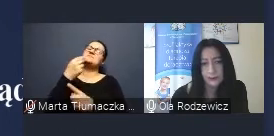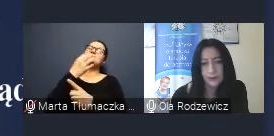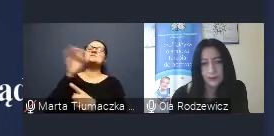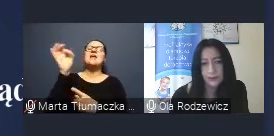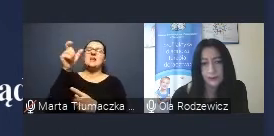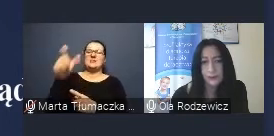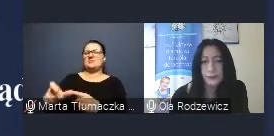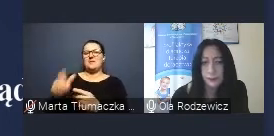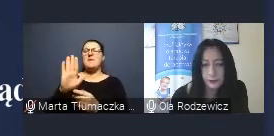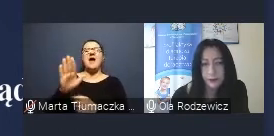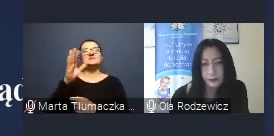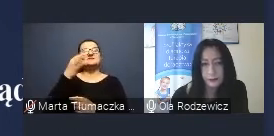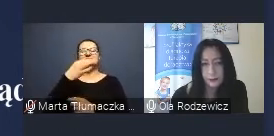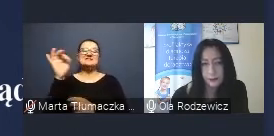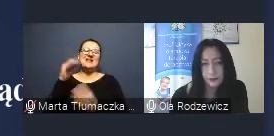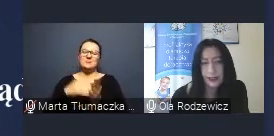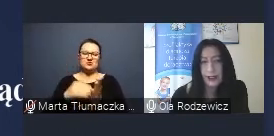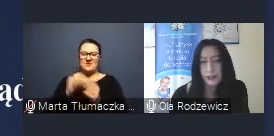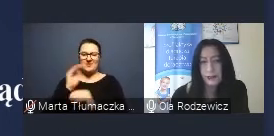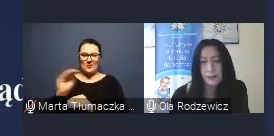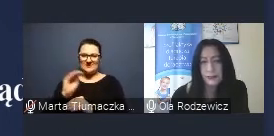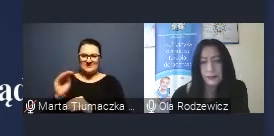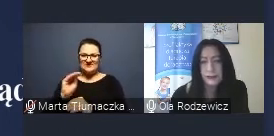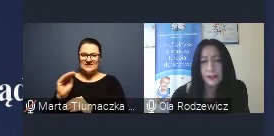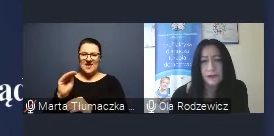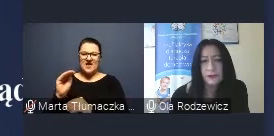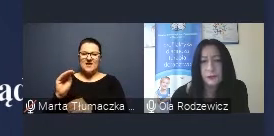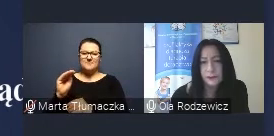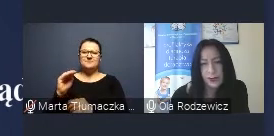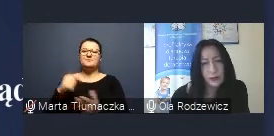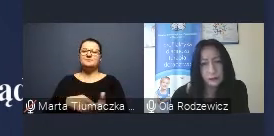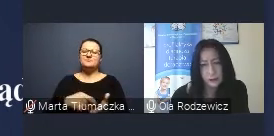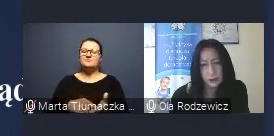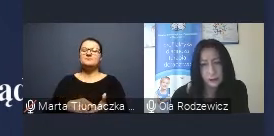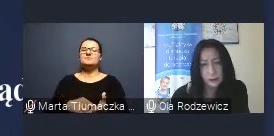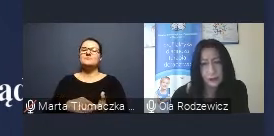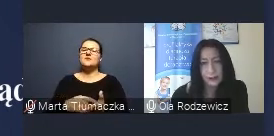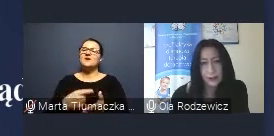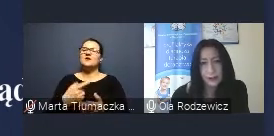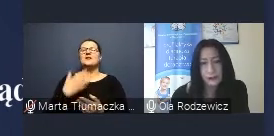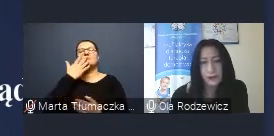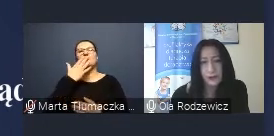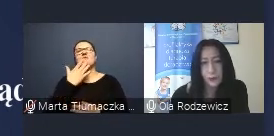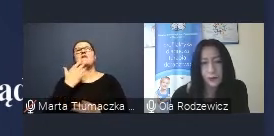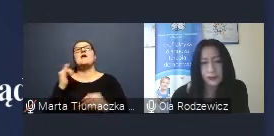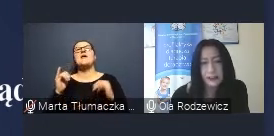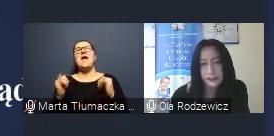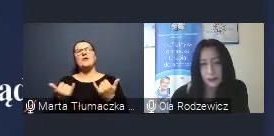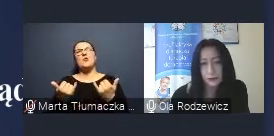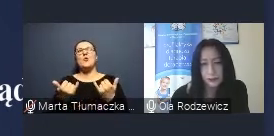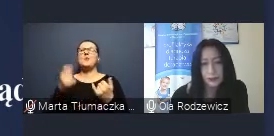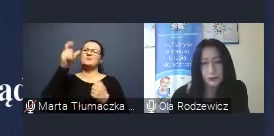potrzeby edukacyjne, bo one ich dotyczą, żeby nie wybrzmiewało to jako to jest